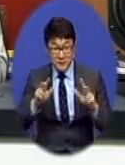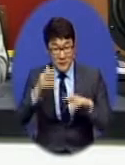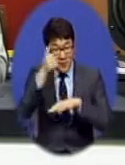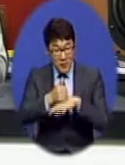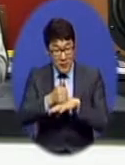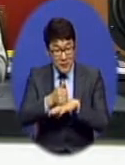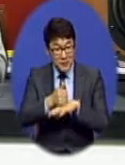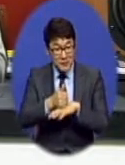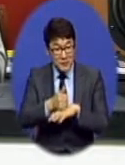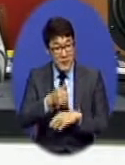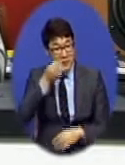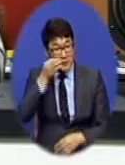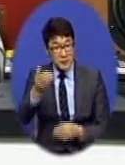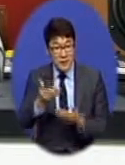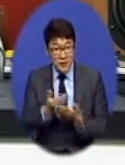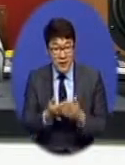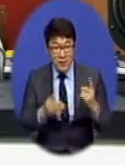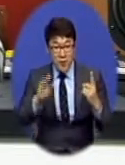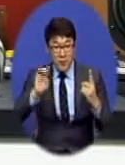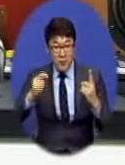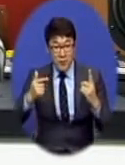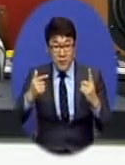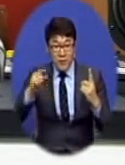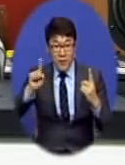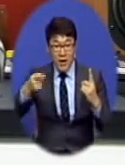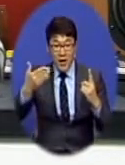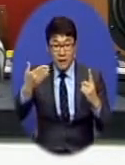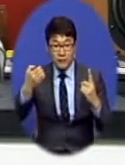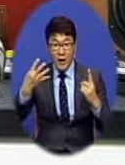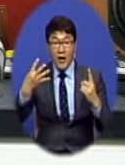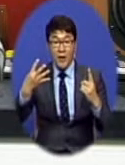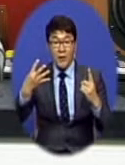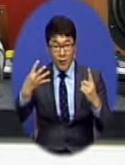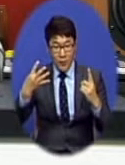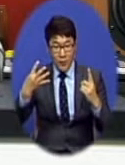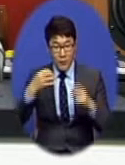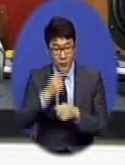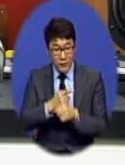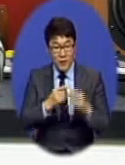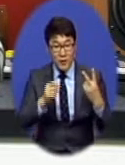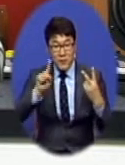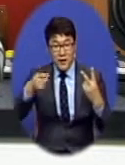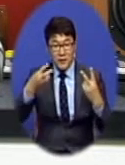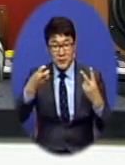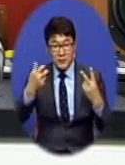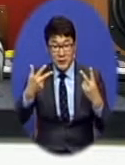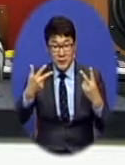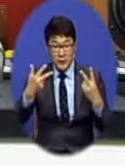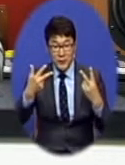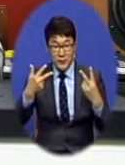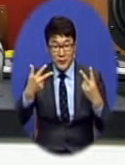네. 결과 보겠습니다. 네. 심사 보여주세요. 네. 1번은 194표. 예. 오, 자, 벌써. 2번 참가자